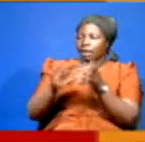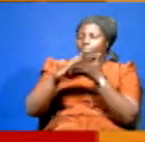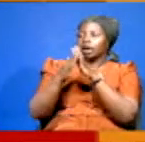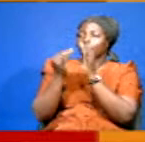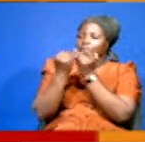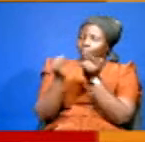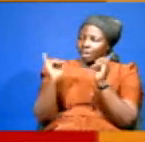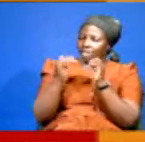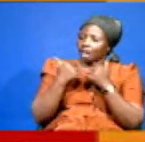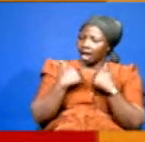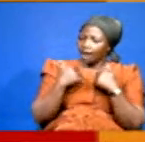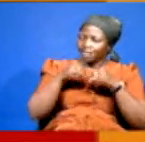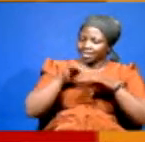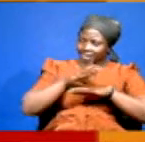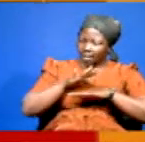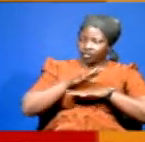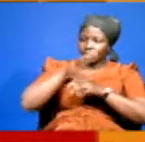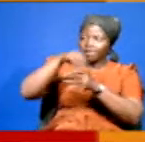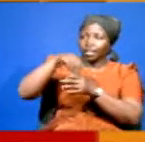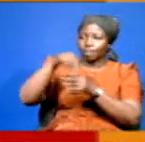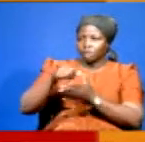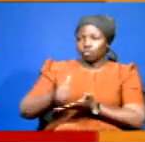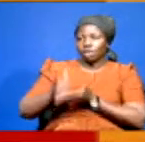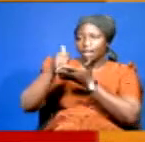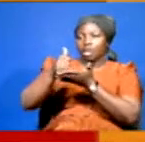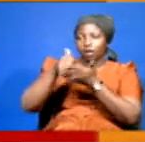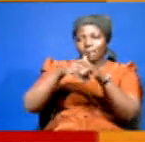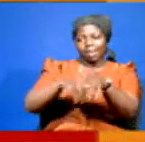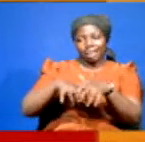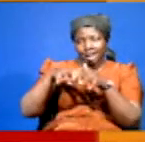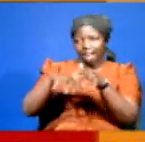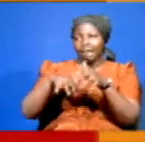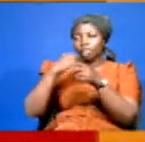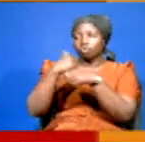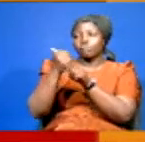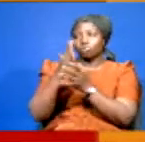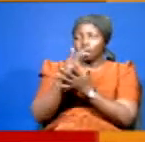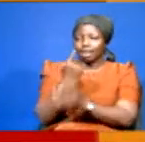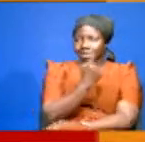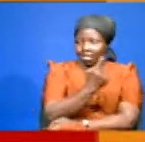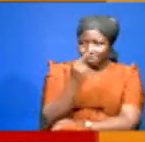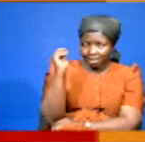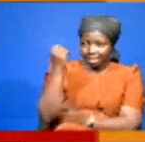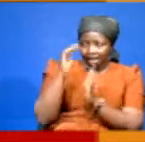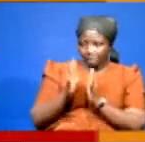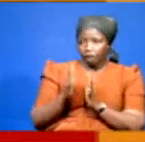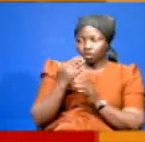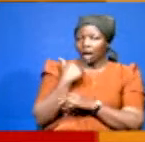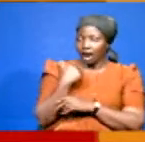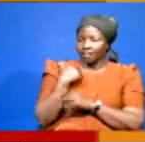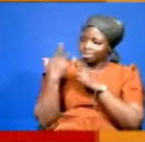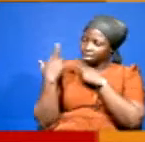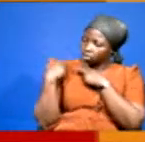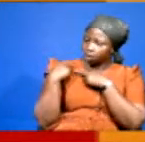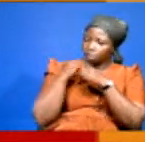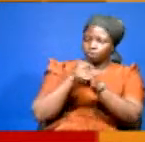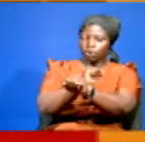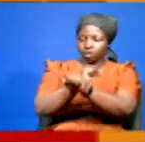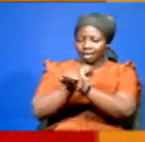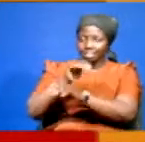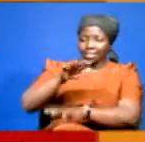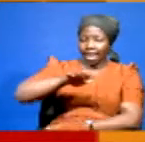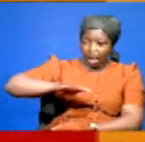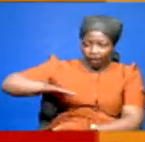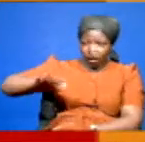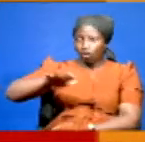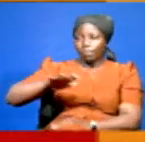ya kusaidia katika kilimo, tuweke kwamba kila mwananchi awe na jukumu la kulinda ile environment, tutatengeneza nchi kuwe